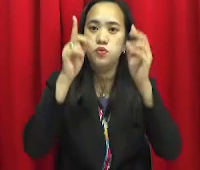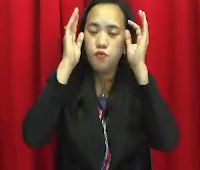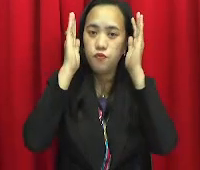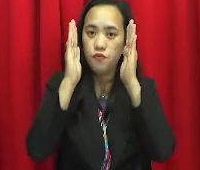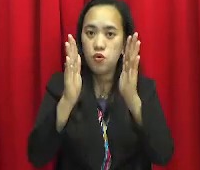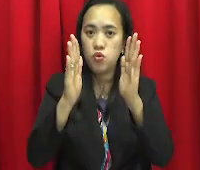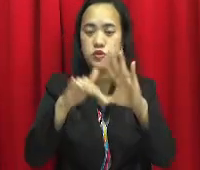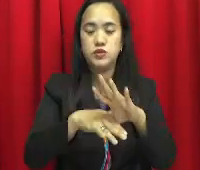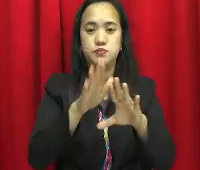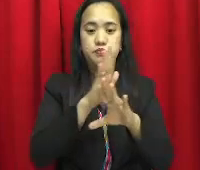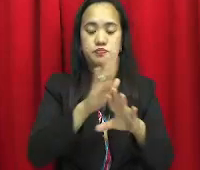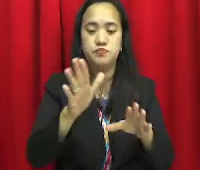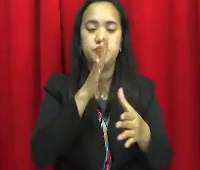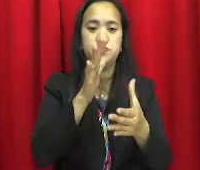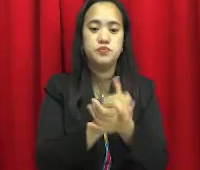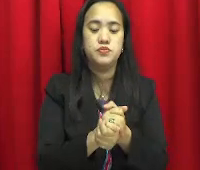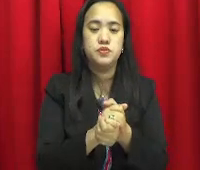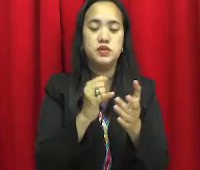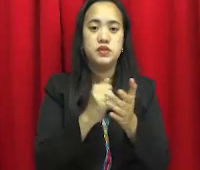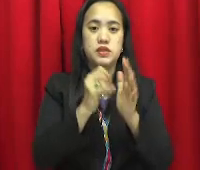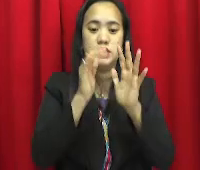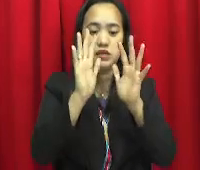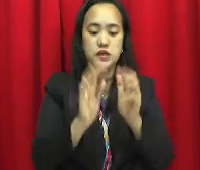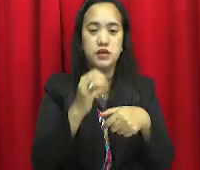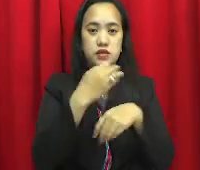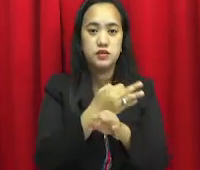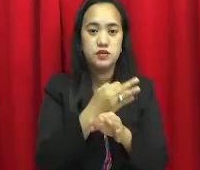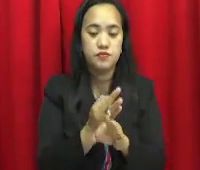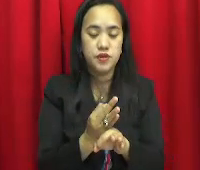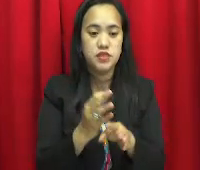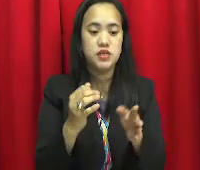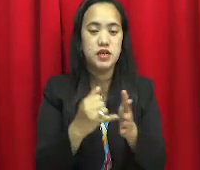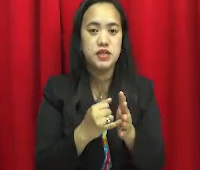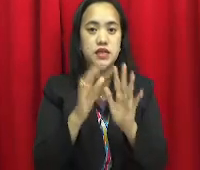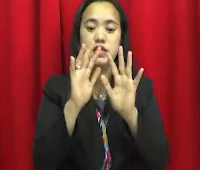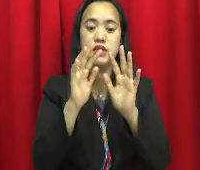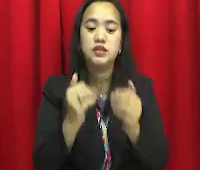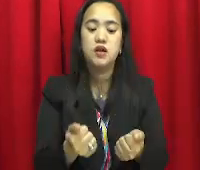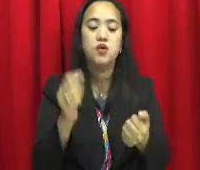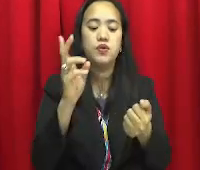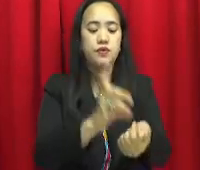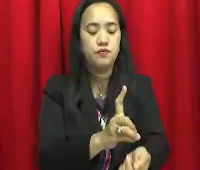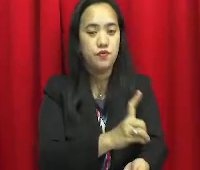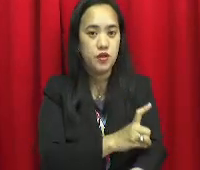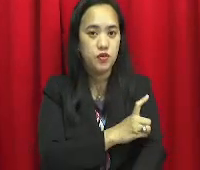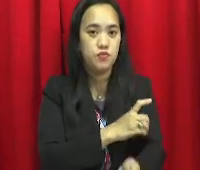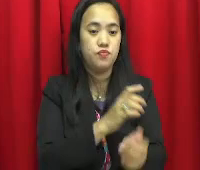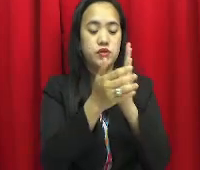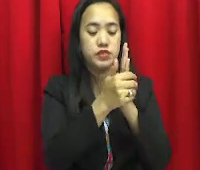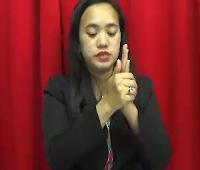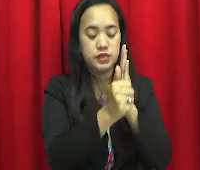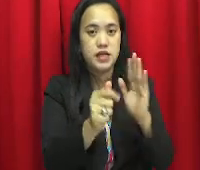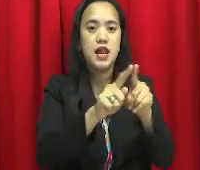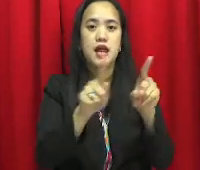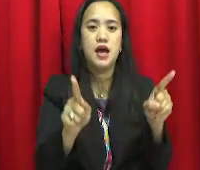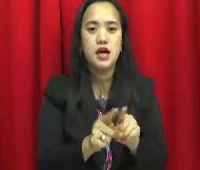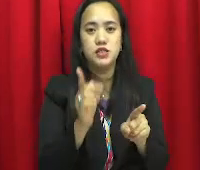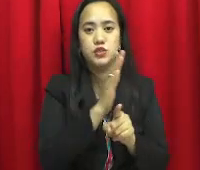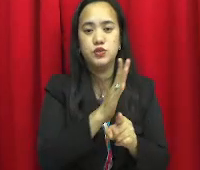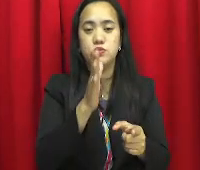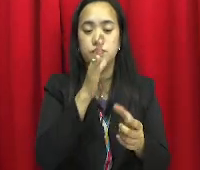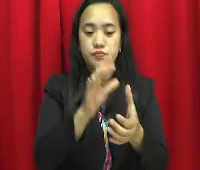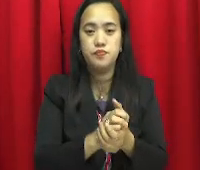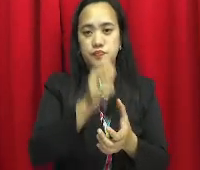asawa, ay doon man naaayos, nadidevelop ang iyong skill bilang isang asawa. Kaya nga, lahat ng